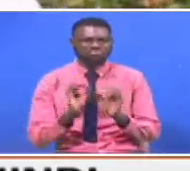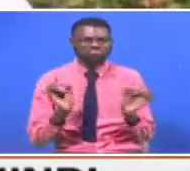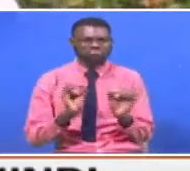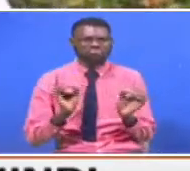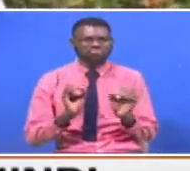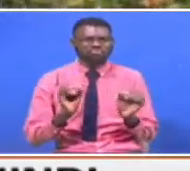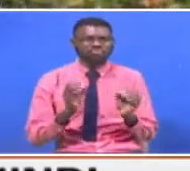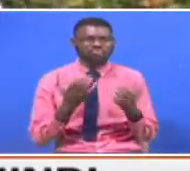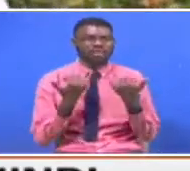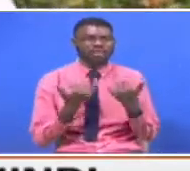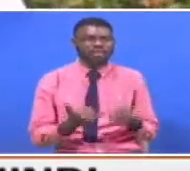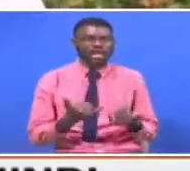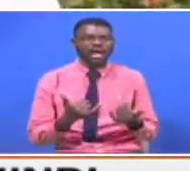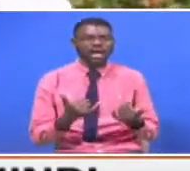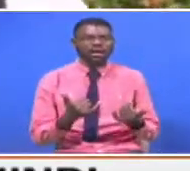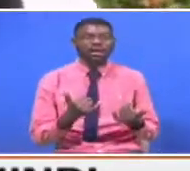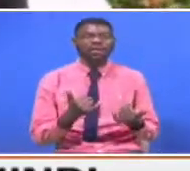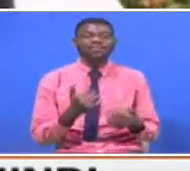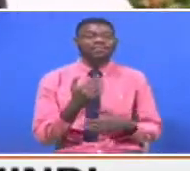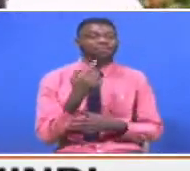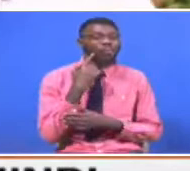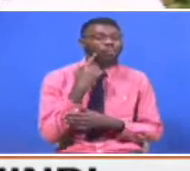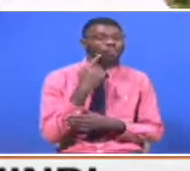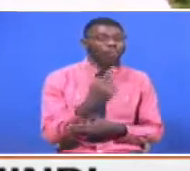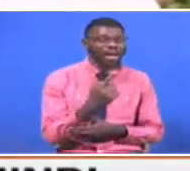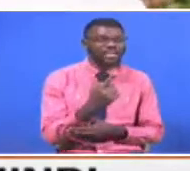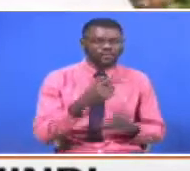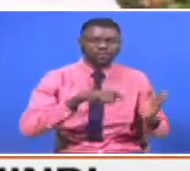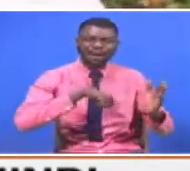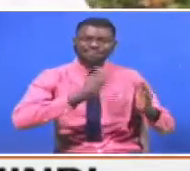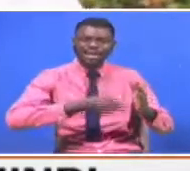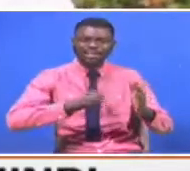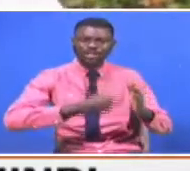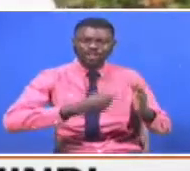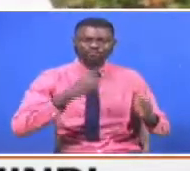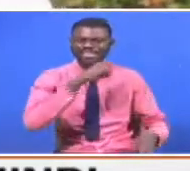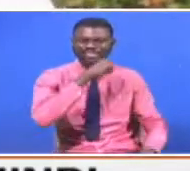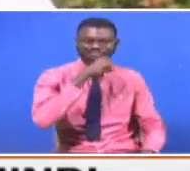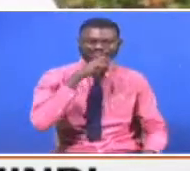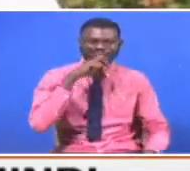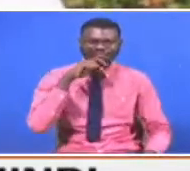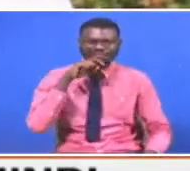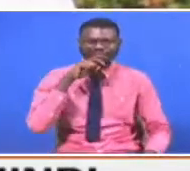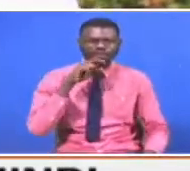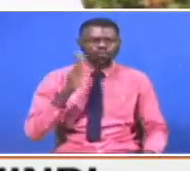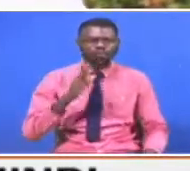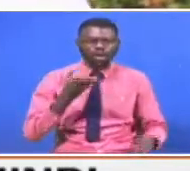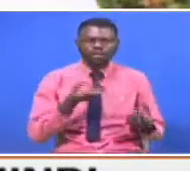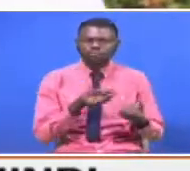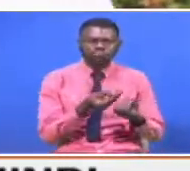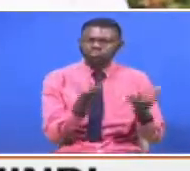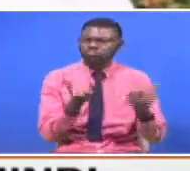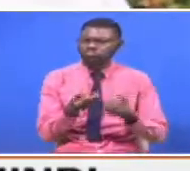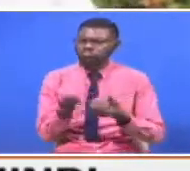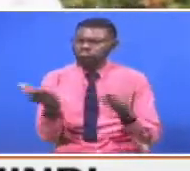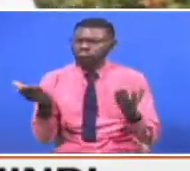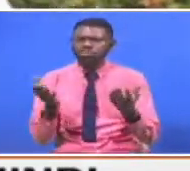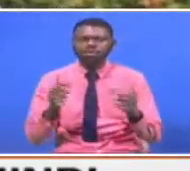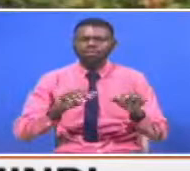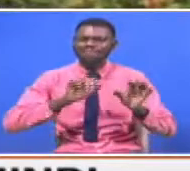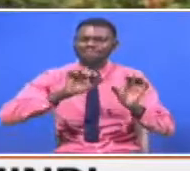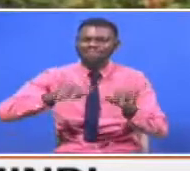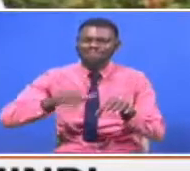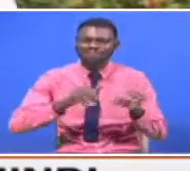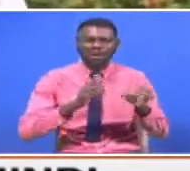Tayari tumeagisha dryers 100 ili tuweze kuwapatia wakulima siko